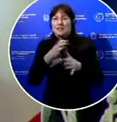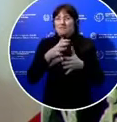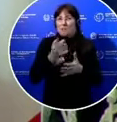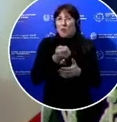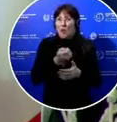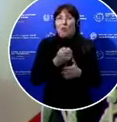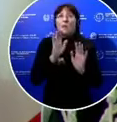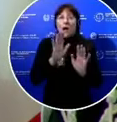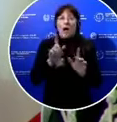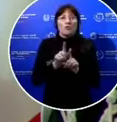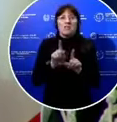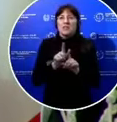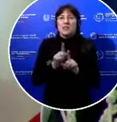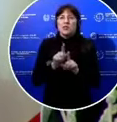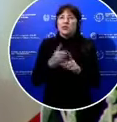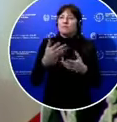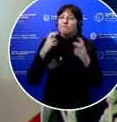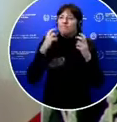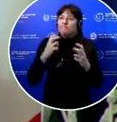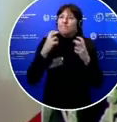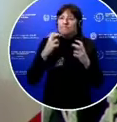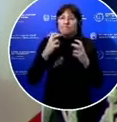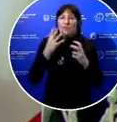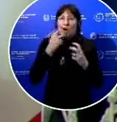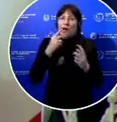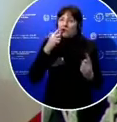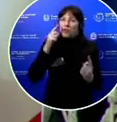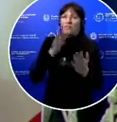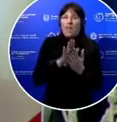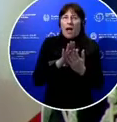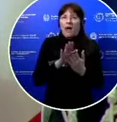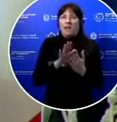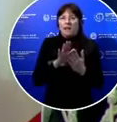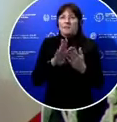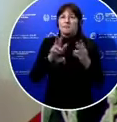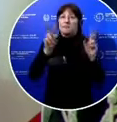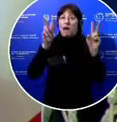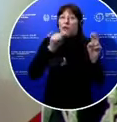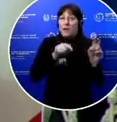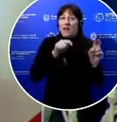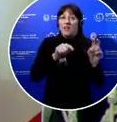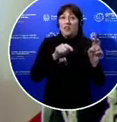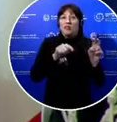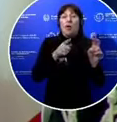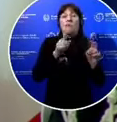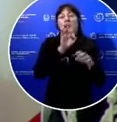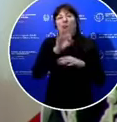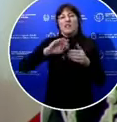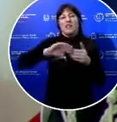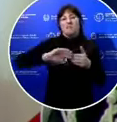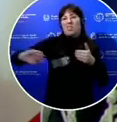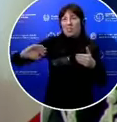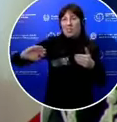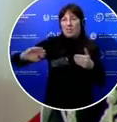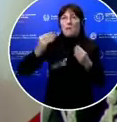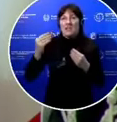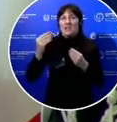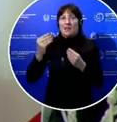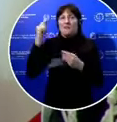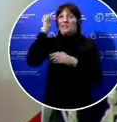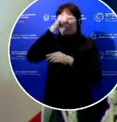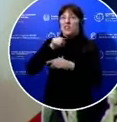tempo spronati dalla necessità non più rinviabile di affrontare con serietà un tema a volte ritenuto secondario, forse perché di non semplice